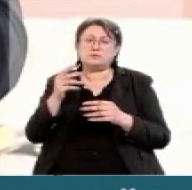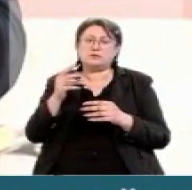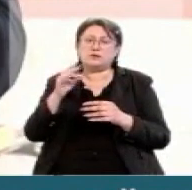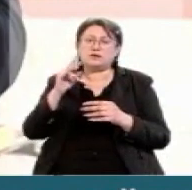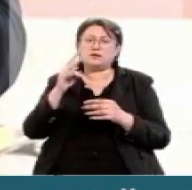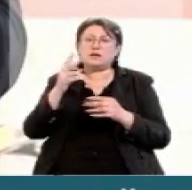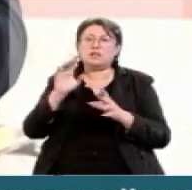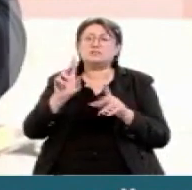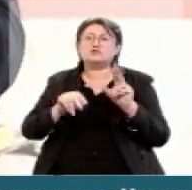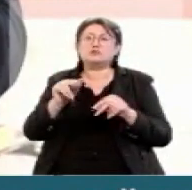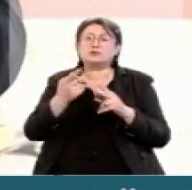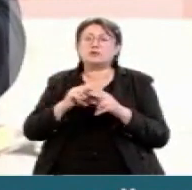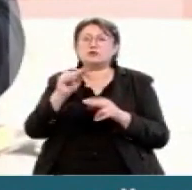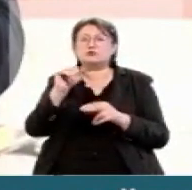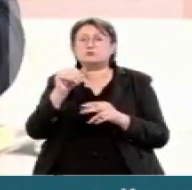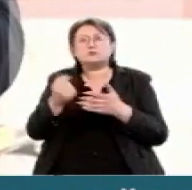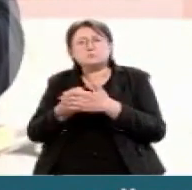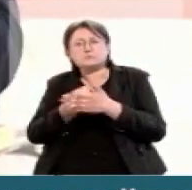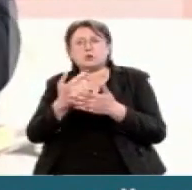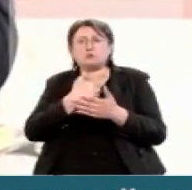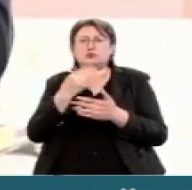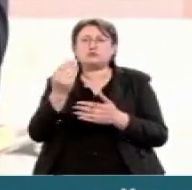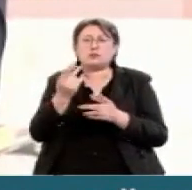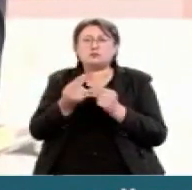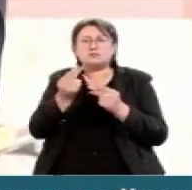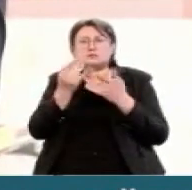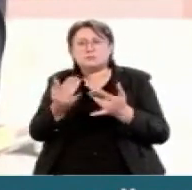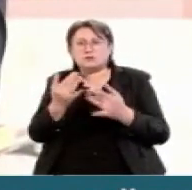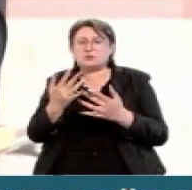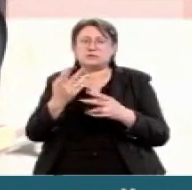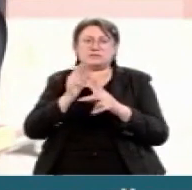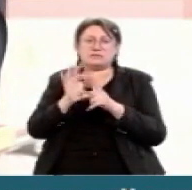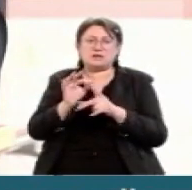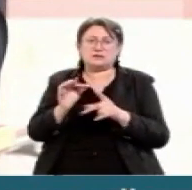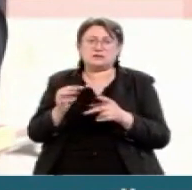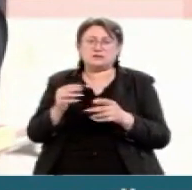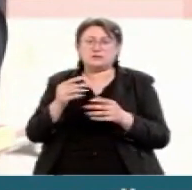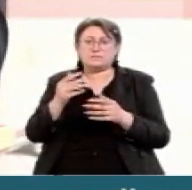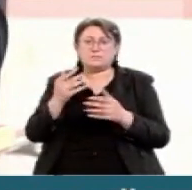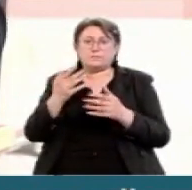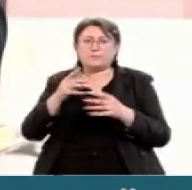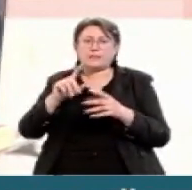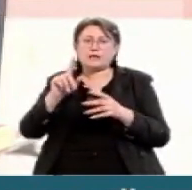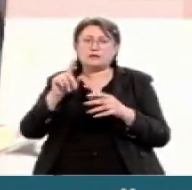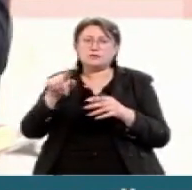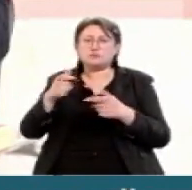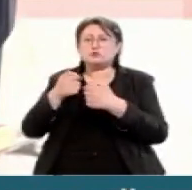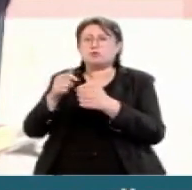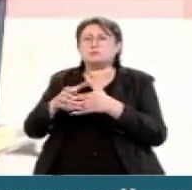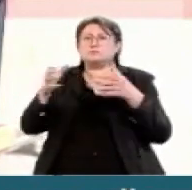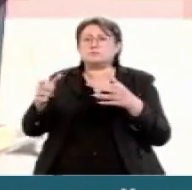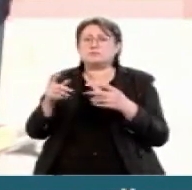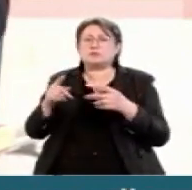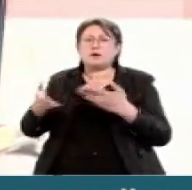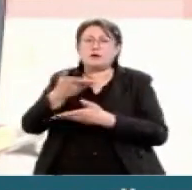на нервах и шантаж, чтобы добиться своих корыстных целей. Есть такие люди, да, которые вот WhatsApp-чат создадут,